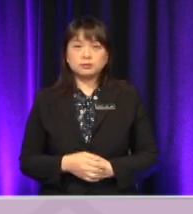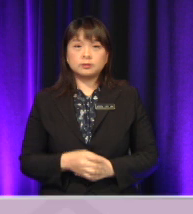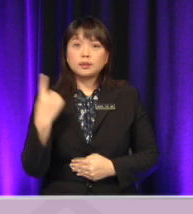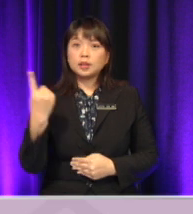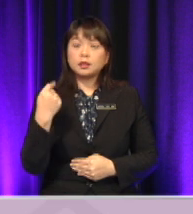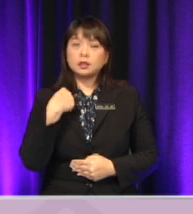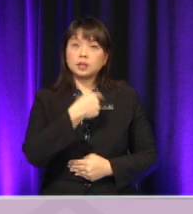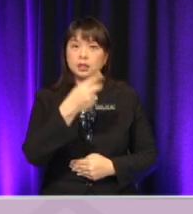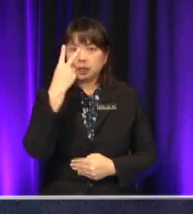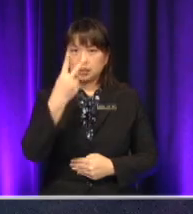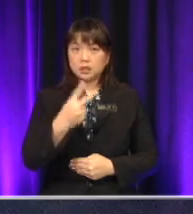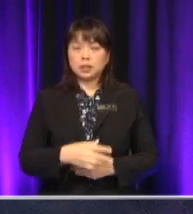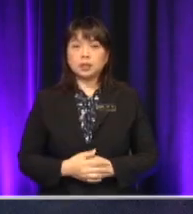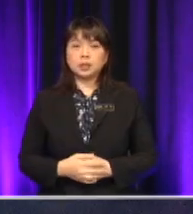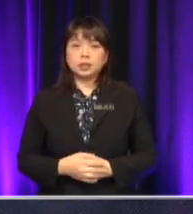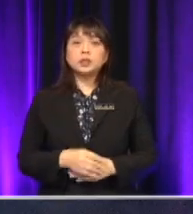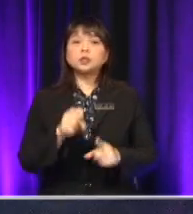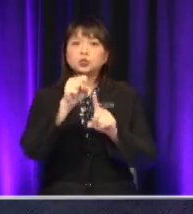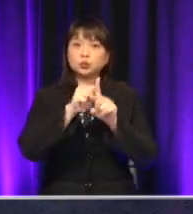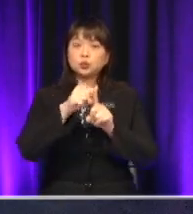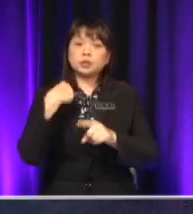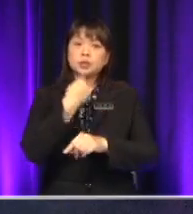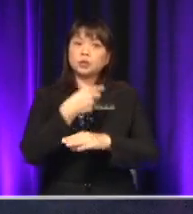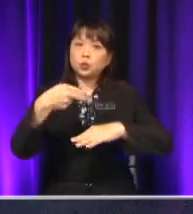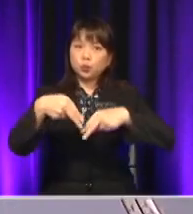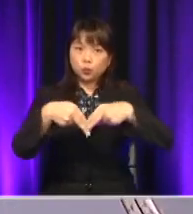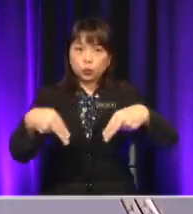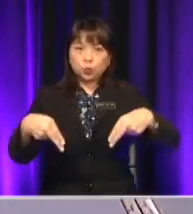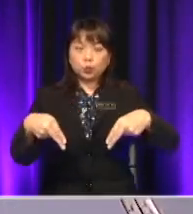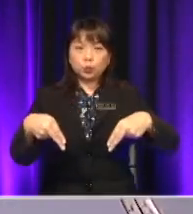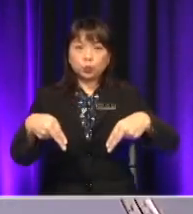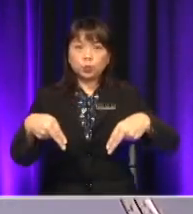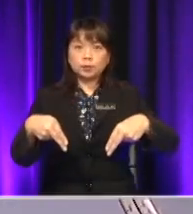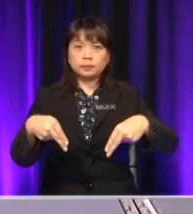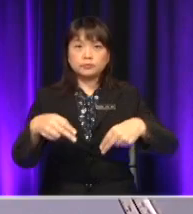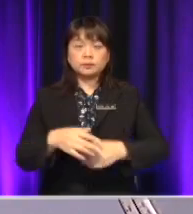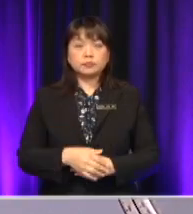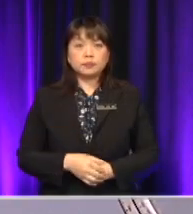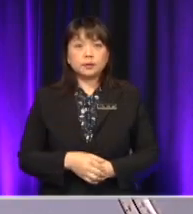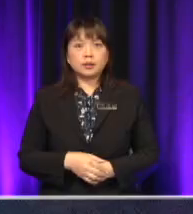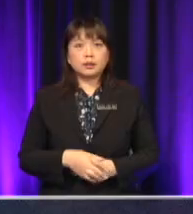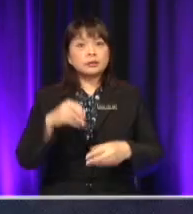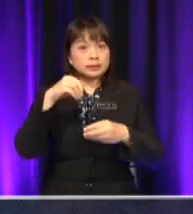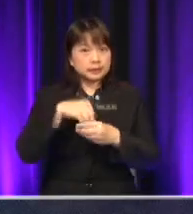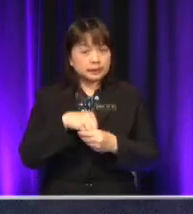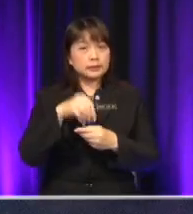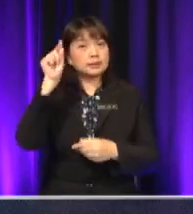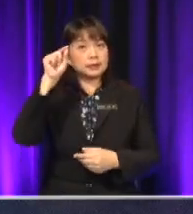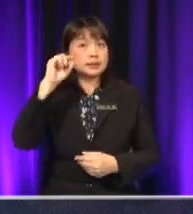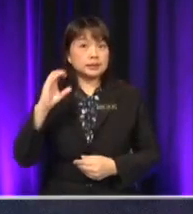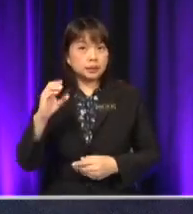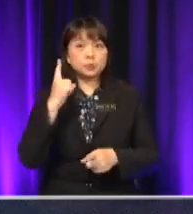tengok dalam kalau suhu kita ukur dalam apa? Kalau dekat Malaysia dalam Celsius, cikgu. Kan, darjah Celsius. Tapi bila kita